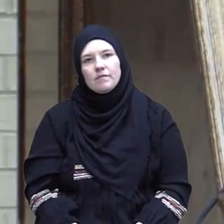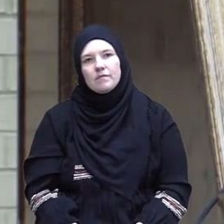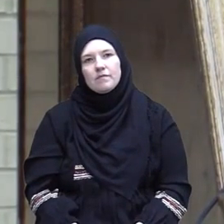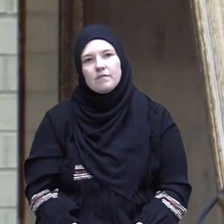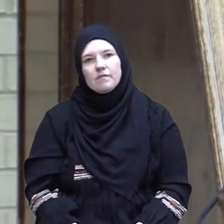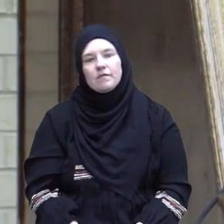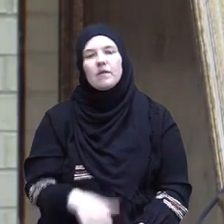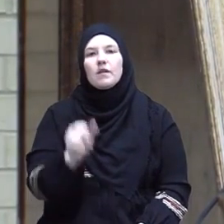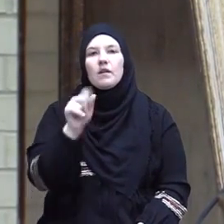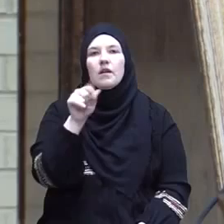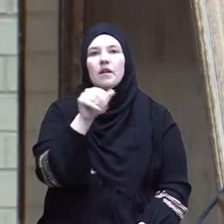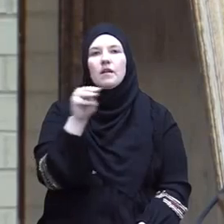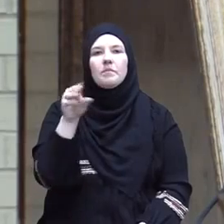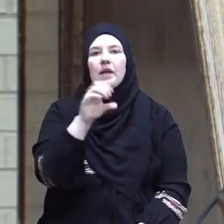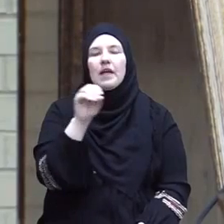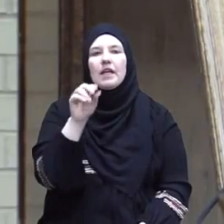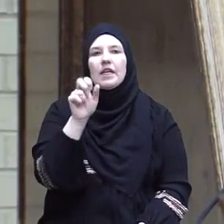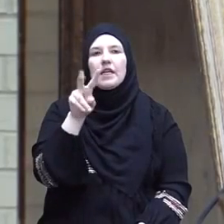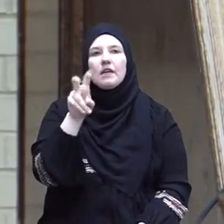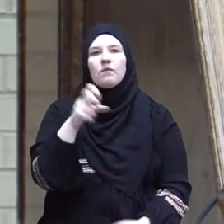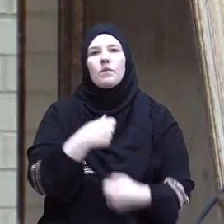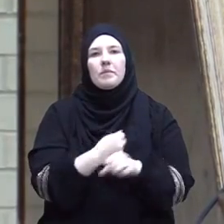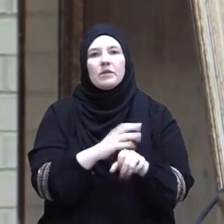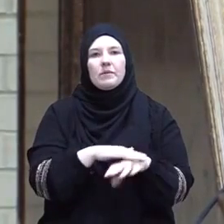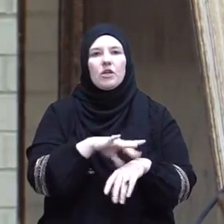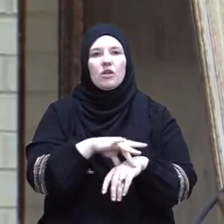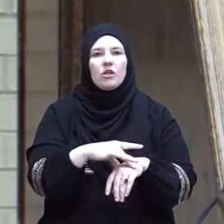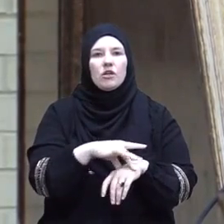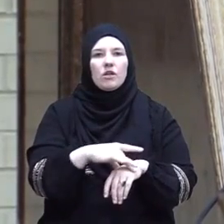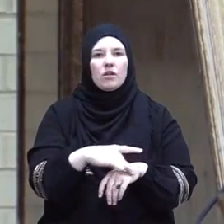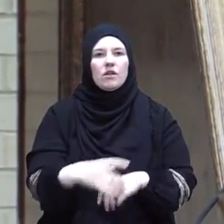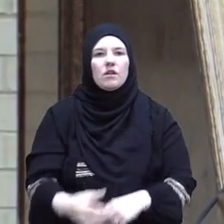مُسْتَقَرٍ. Adam and Eve were created to be on earth